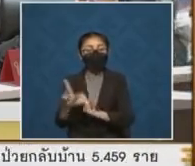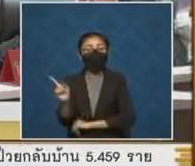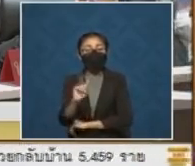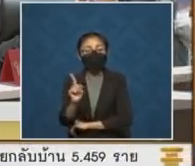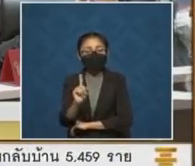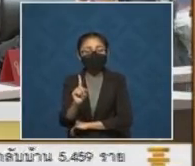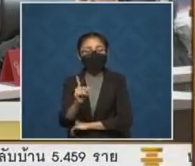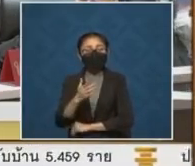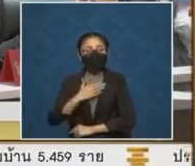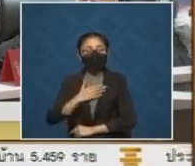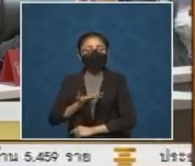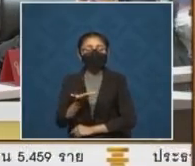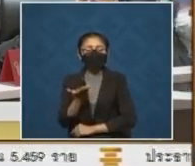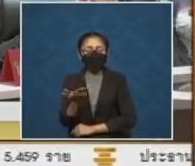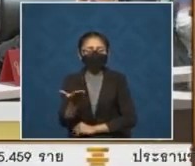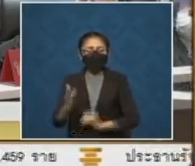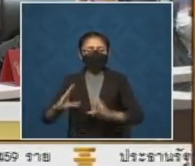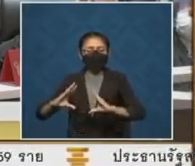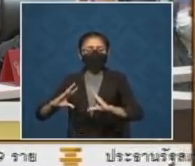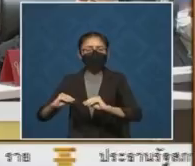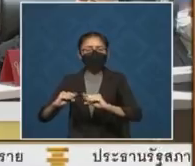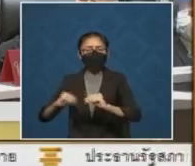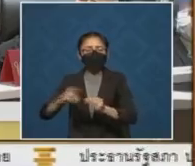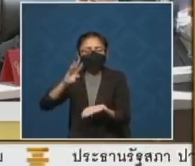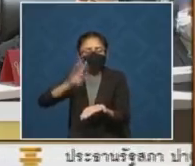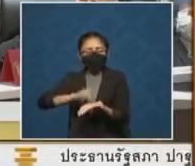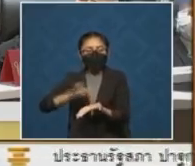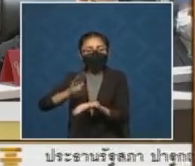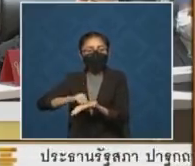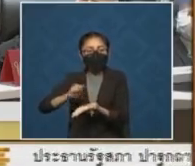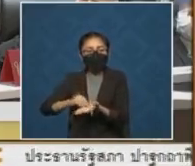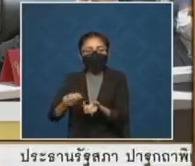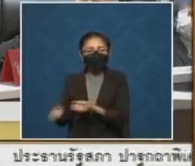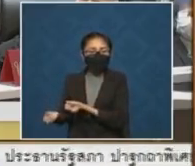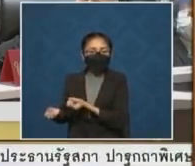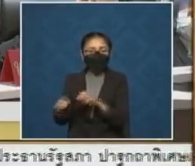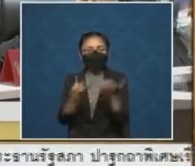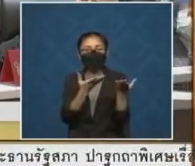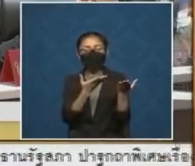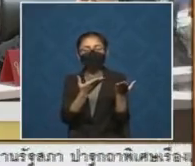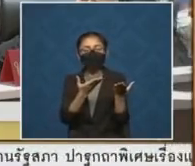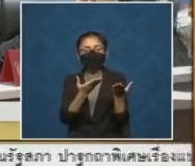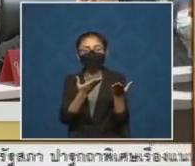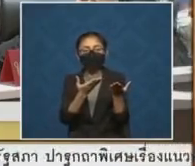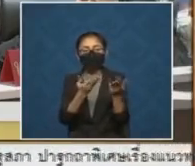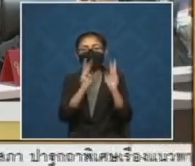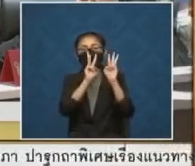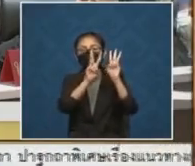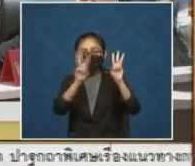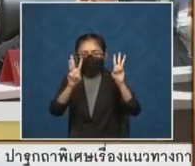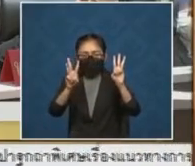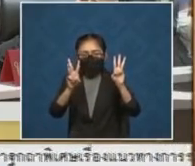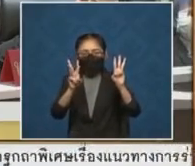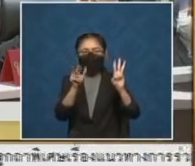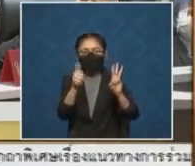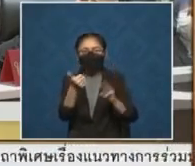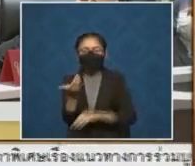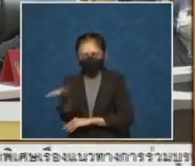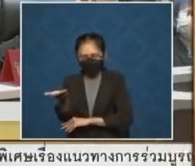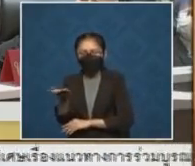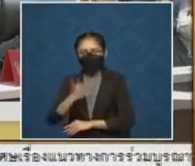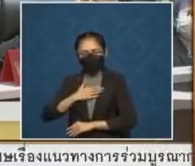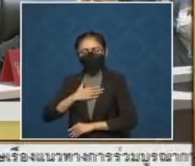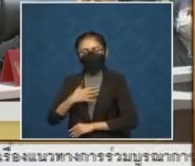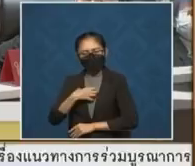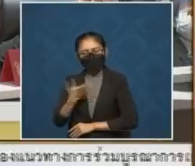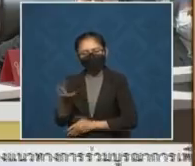กภาพการเป็นส.ส.ไปเลยลาครบ4 ครั้งให้มันพ้นสมาชิกภาพการเป็นส.ส.ไปเลยผู้ประสานบ้านมากคือเฉดหัวมันไป